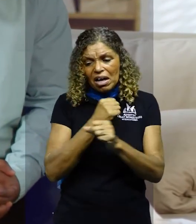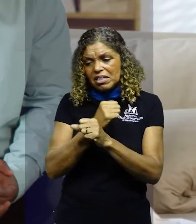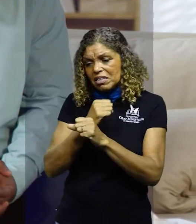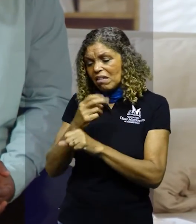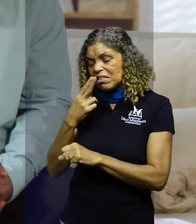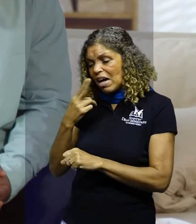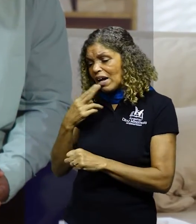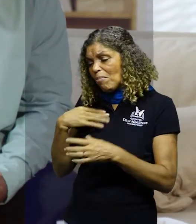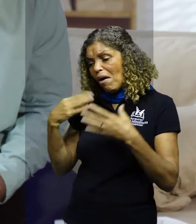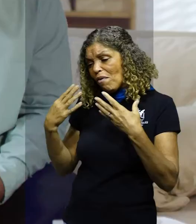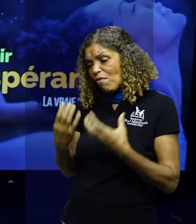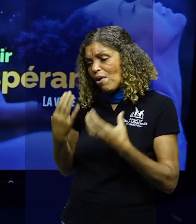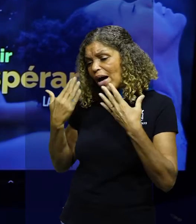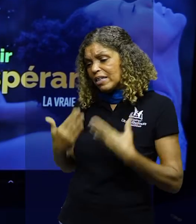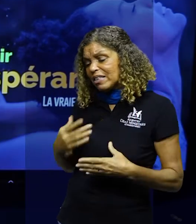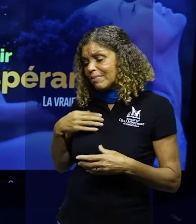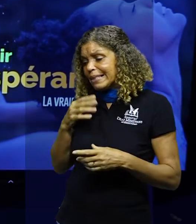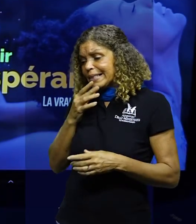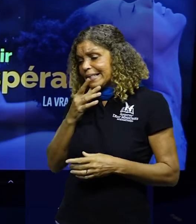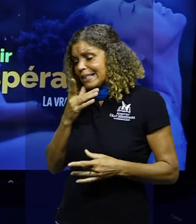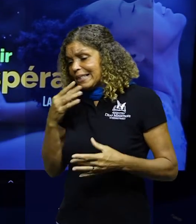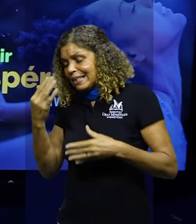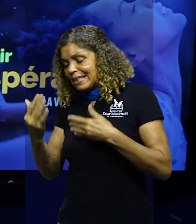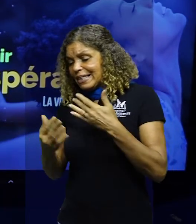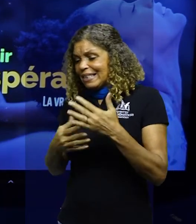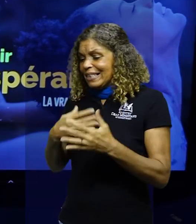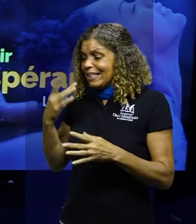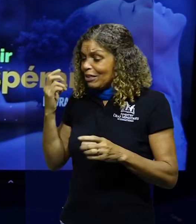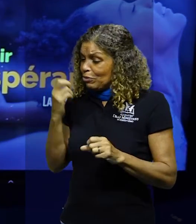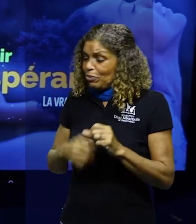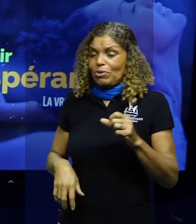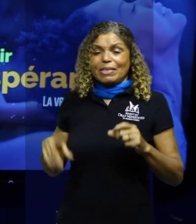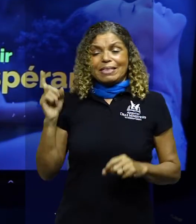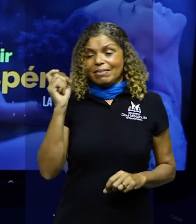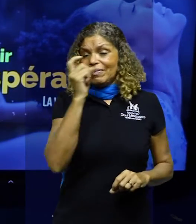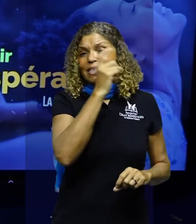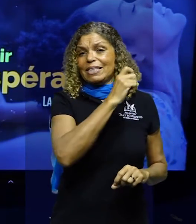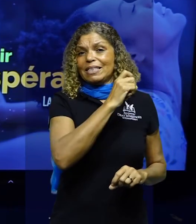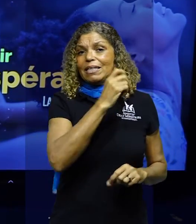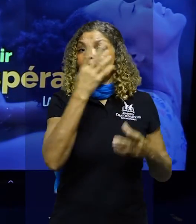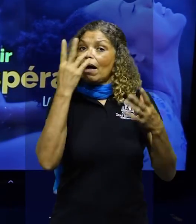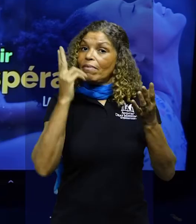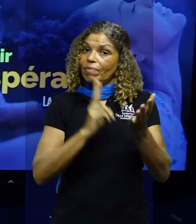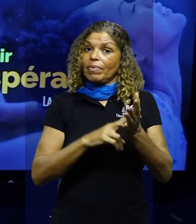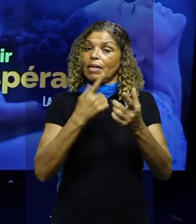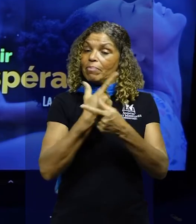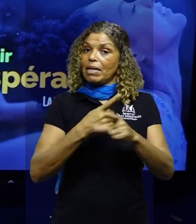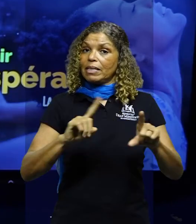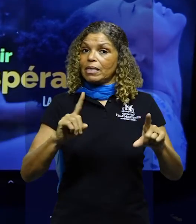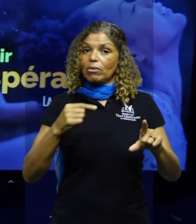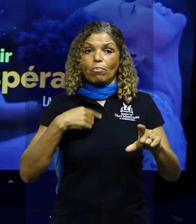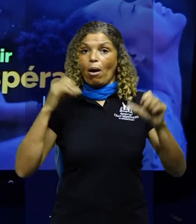suis accro à la nicotine. » La vraie liberté, chers amis, c'est la liberté de pouvoir dire non.